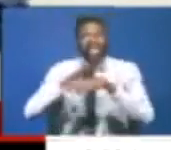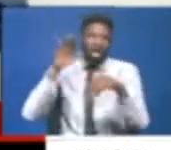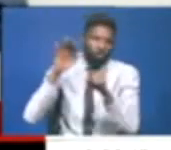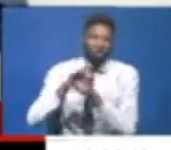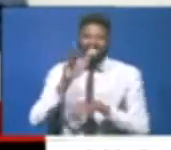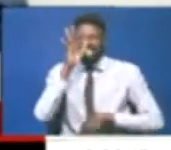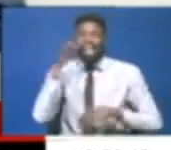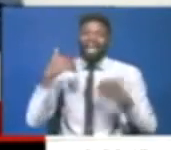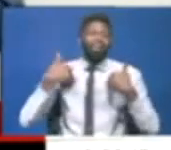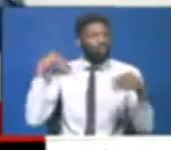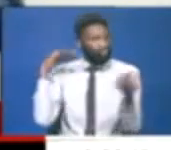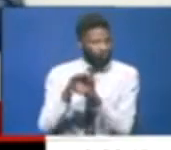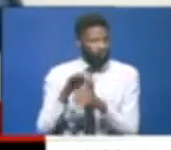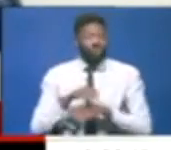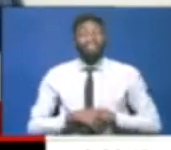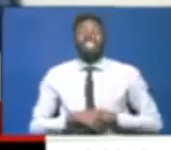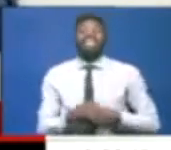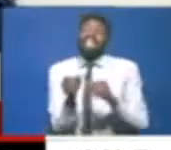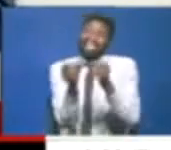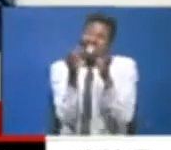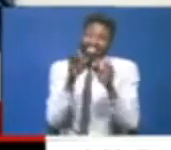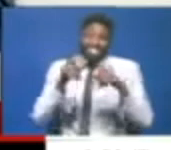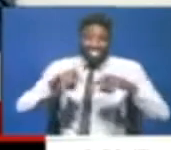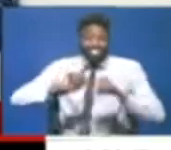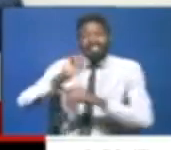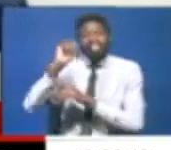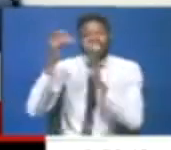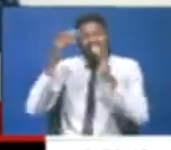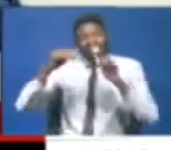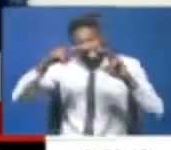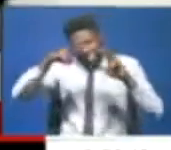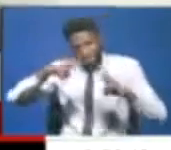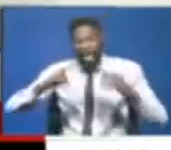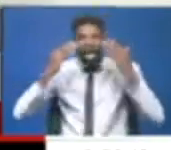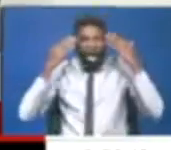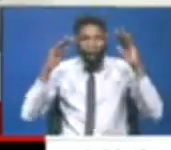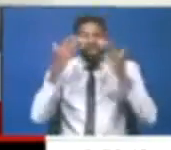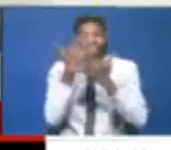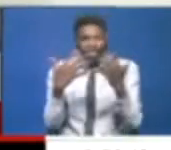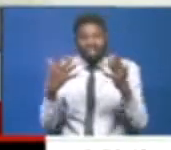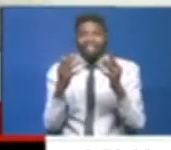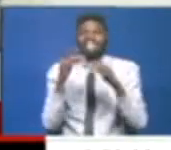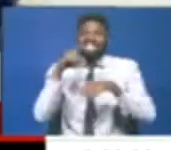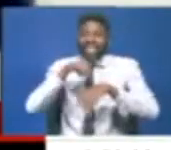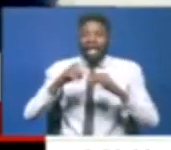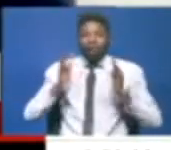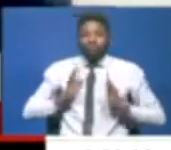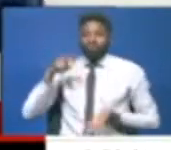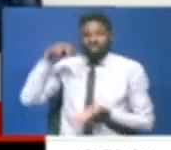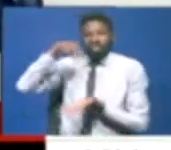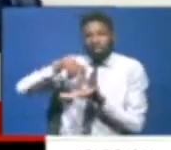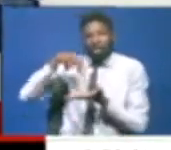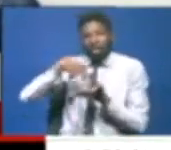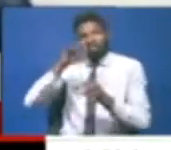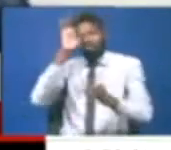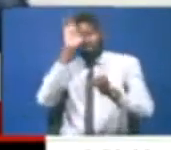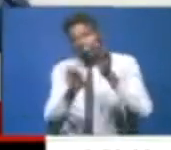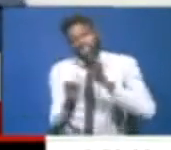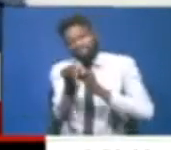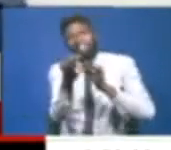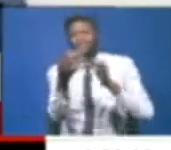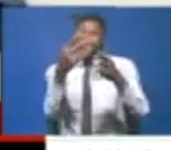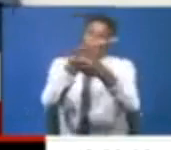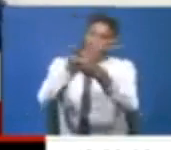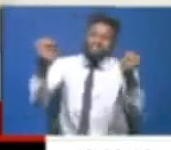Kenya unapojiwezesha wewe mwenyewe kuyafahamu mambo, basi mtu anaposimama pale kukuchochea ama kukupa uongo,